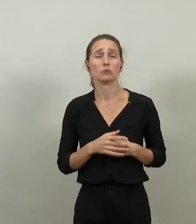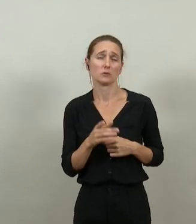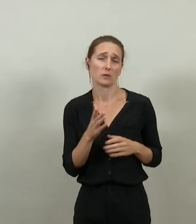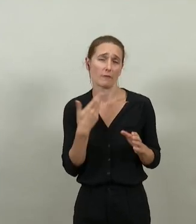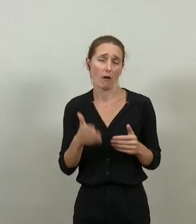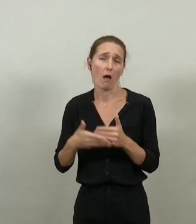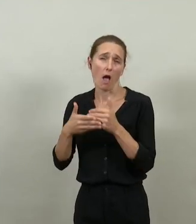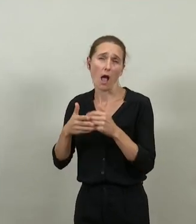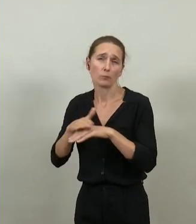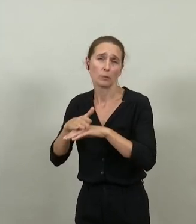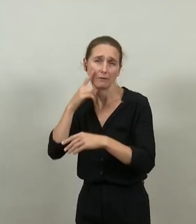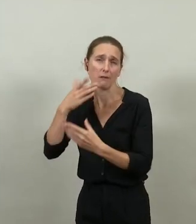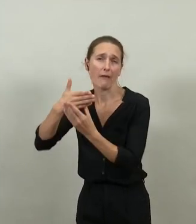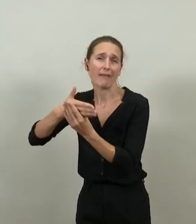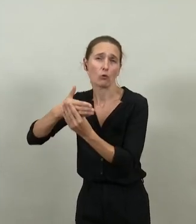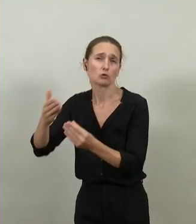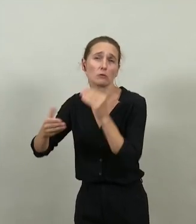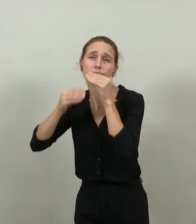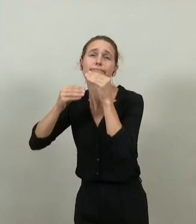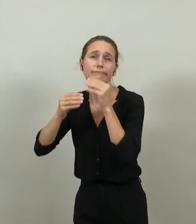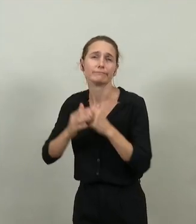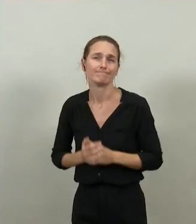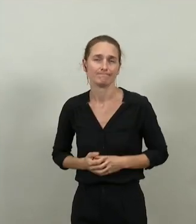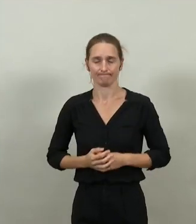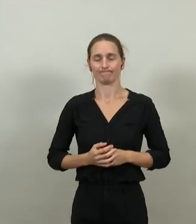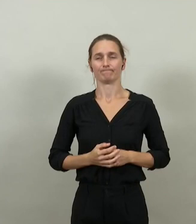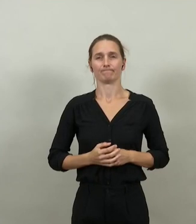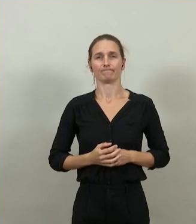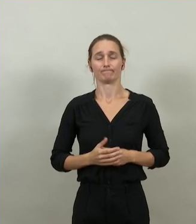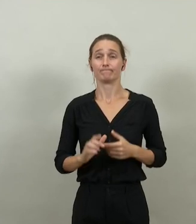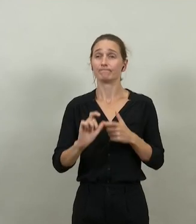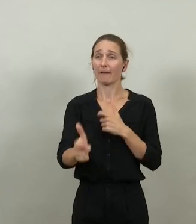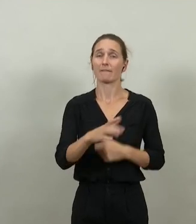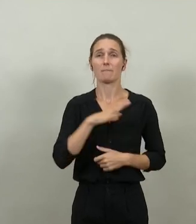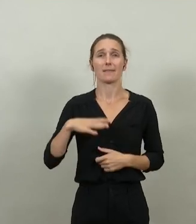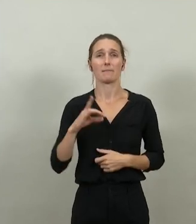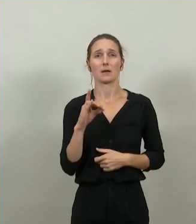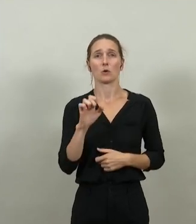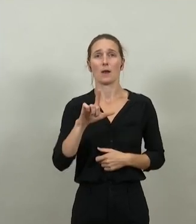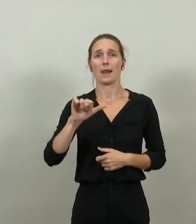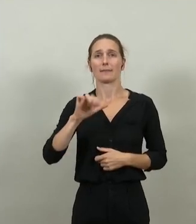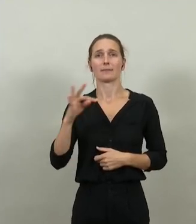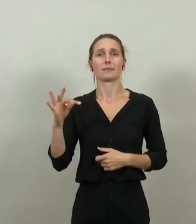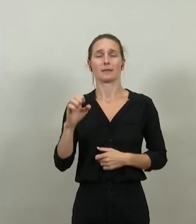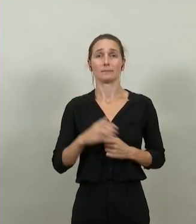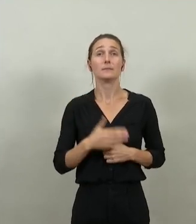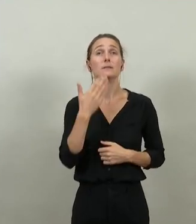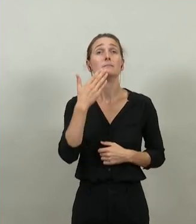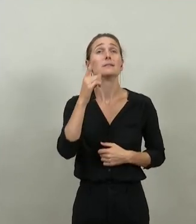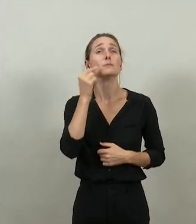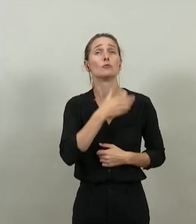tacos euh madame dat merci Monsieur le Maire nous